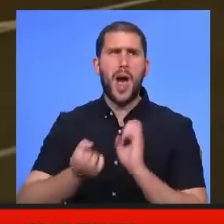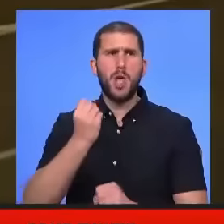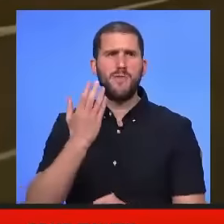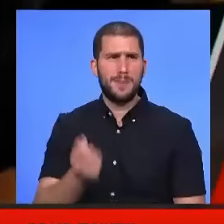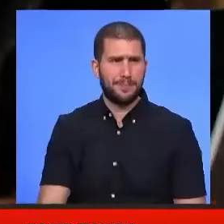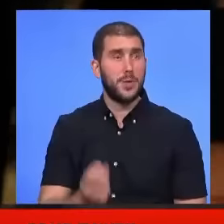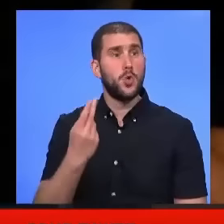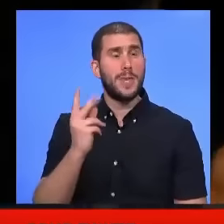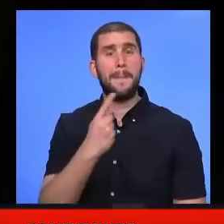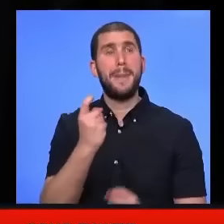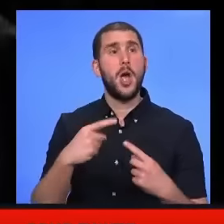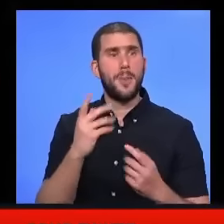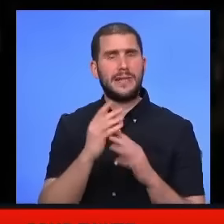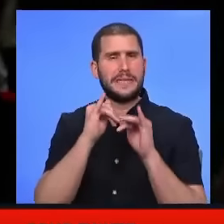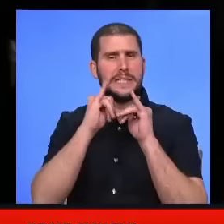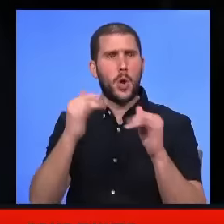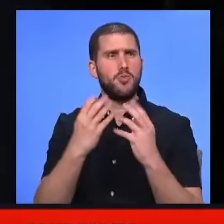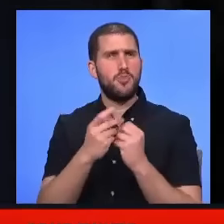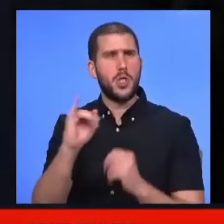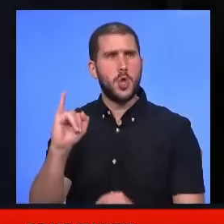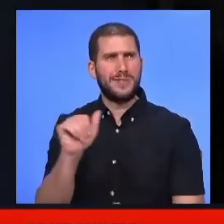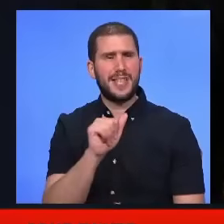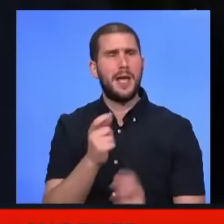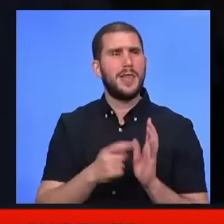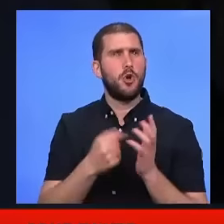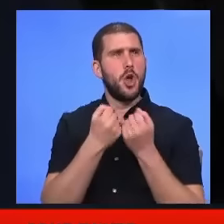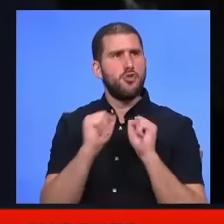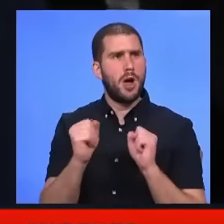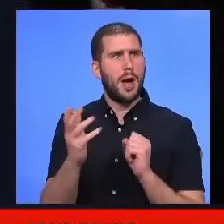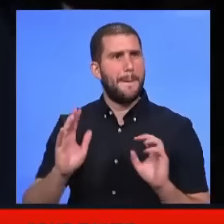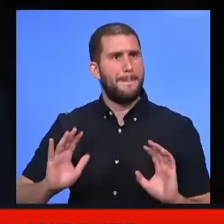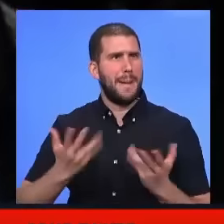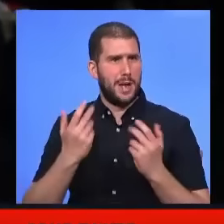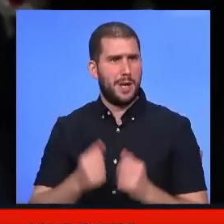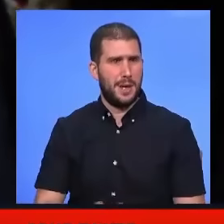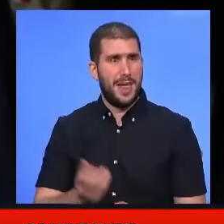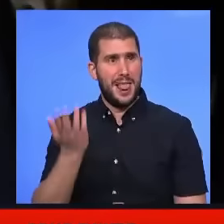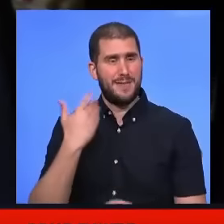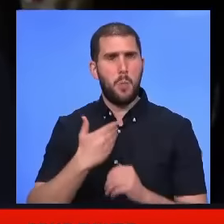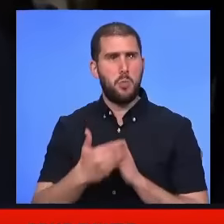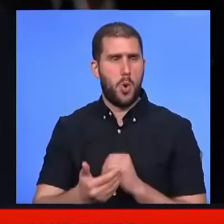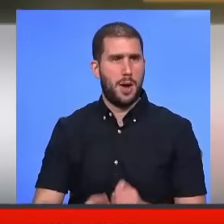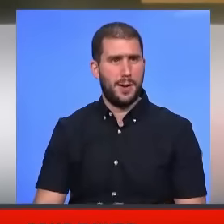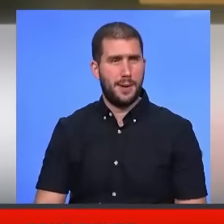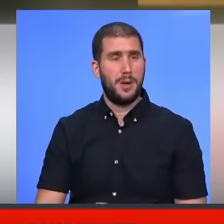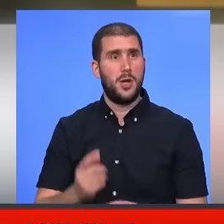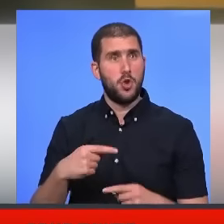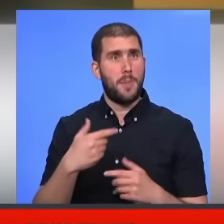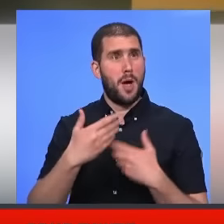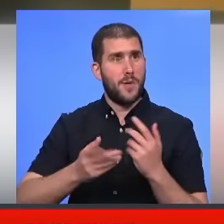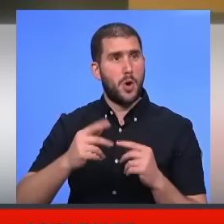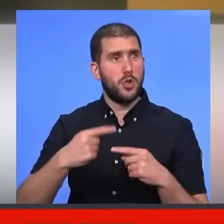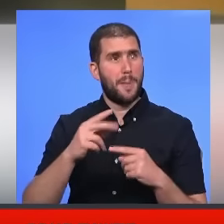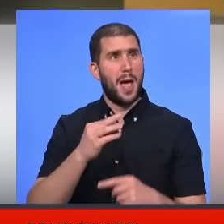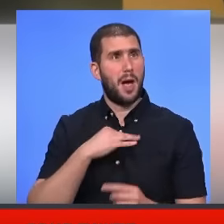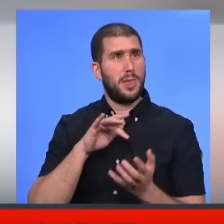במשך יותר מ-100 ימים זעקו המשפחות של יוסי ואיתי ודרשו לשחרר את יקיריהם כמה שיותר מהר לפני שיהיה מאוחר מדי. עוד יום עבר, עוד יום שאח שלי